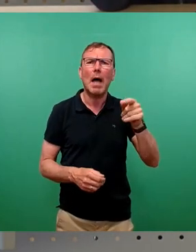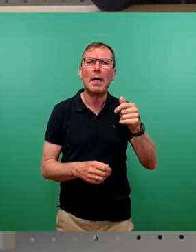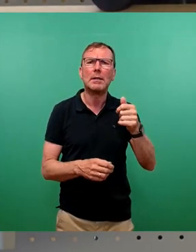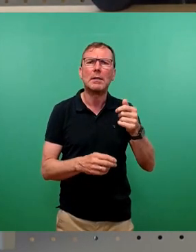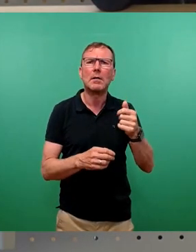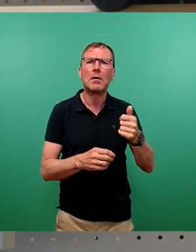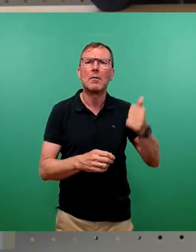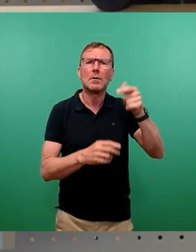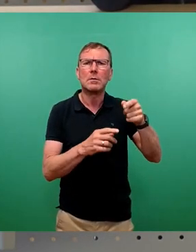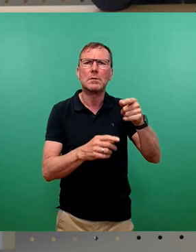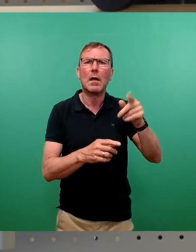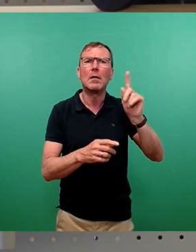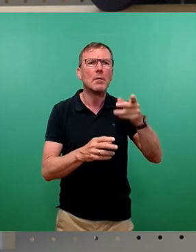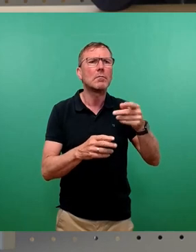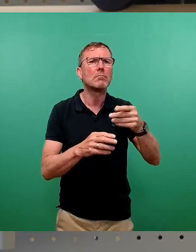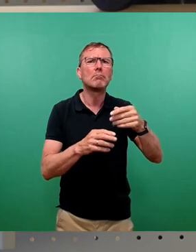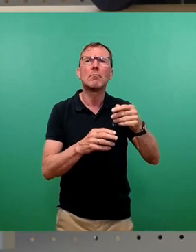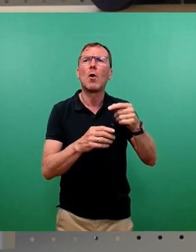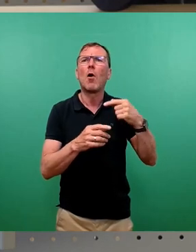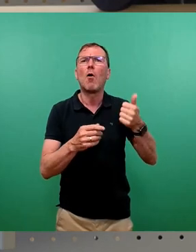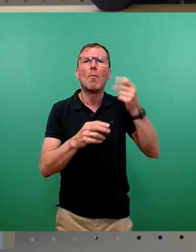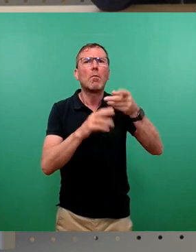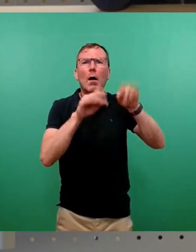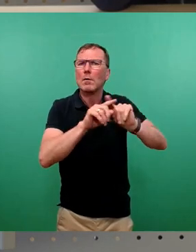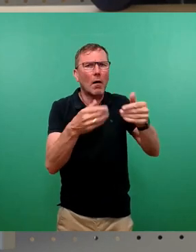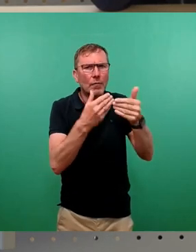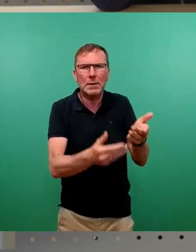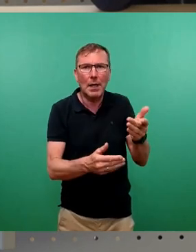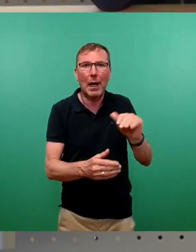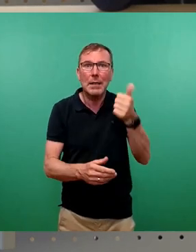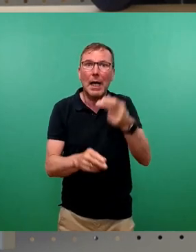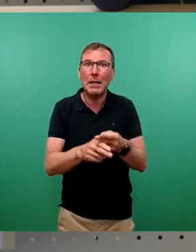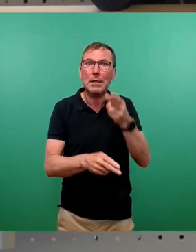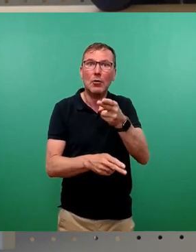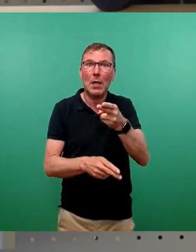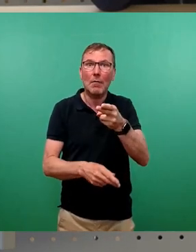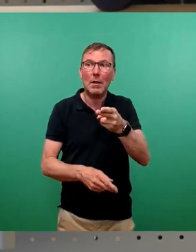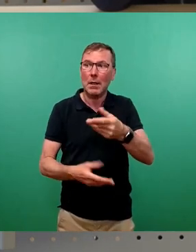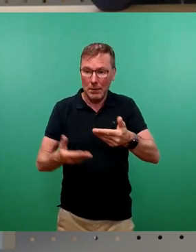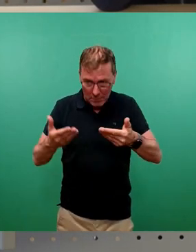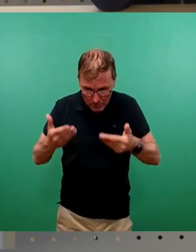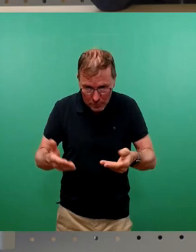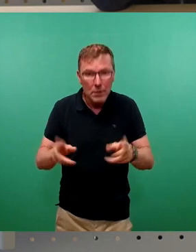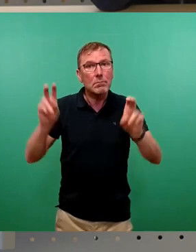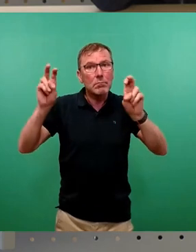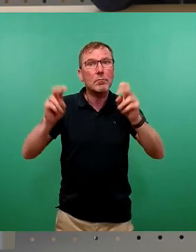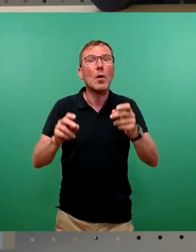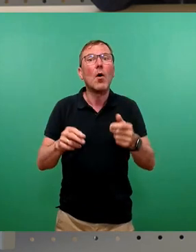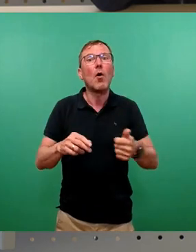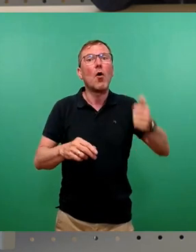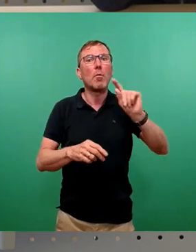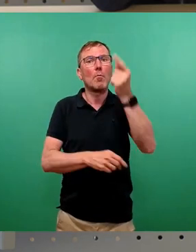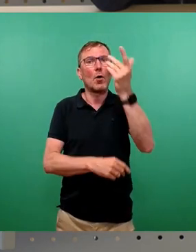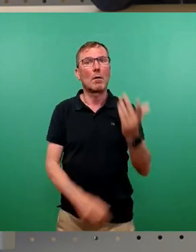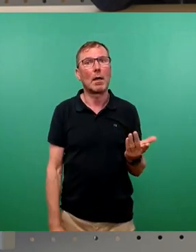Zeit das nicht sein, das ging über Jahre und dann war der erste Stellvertreter der quasi Oberbürgermeister und in dem